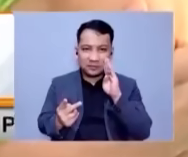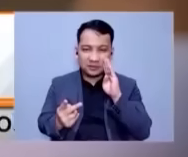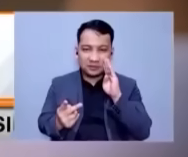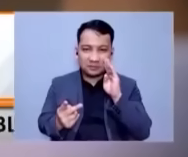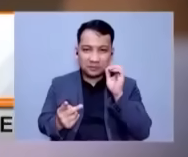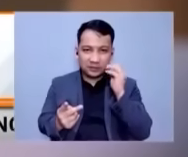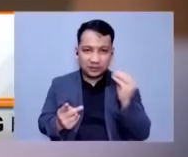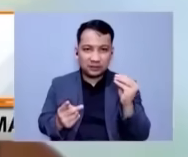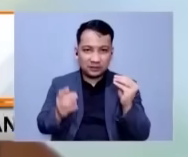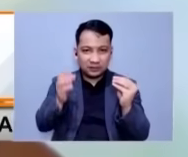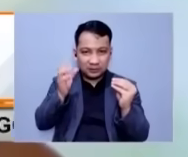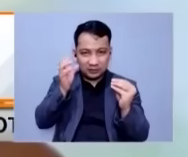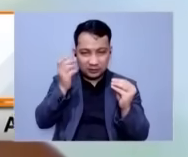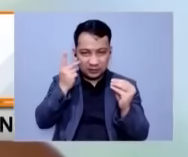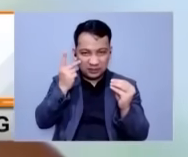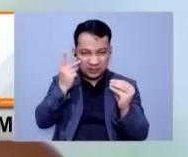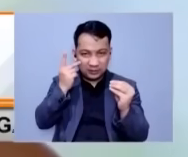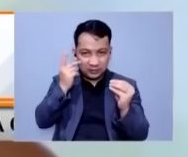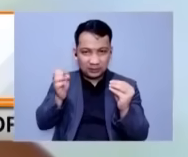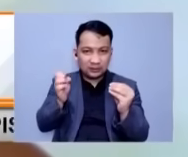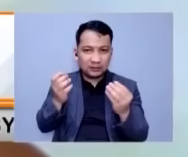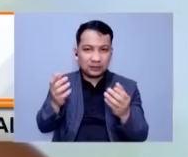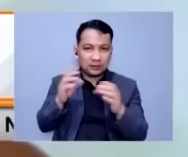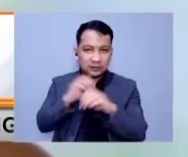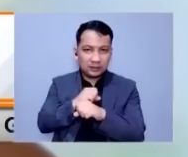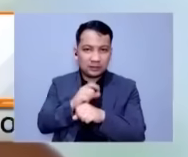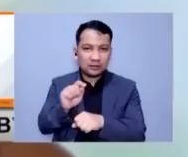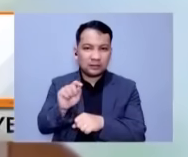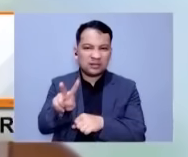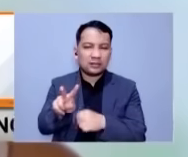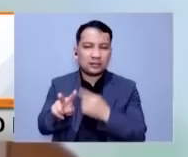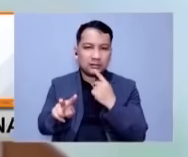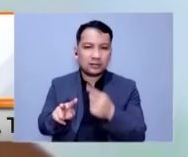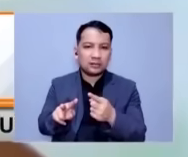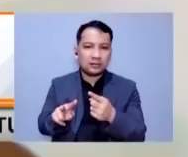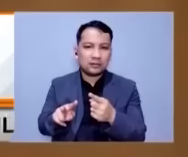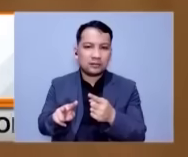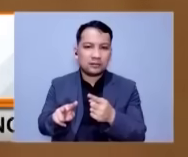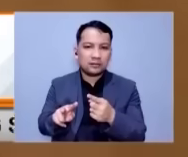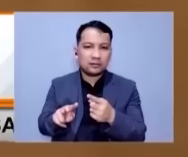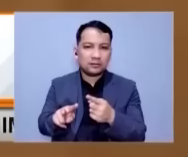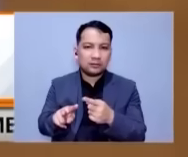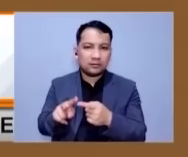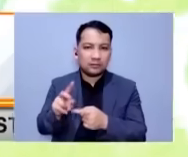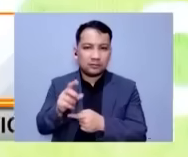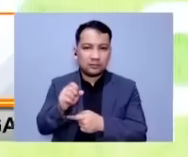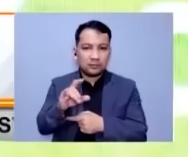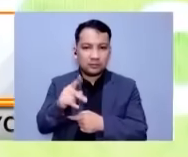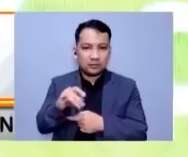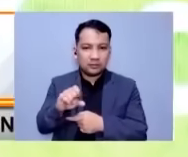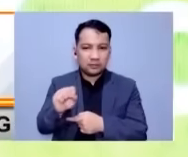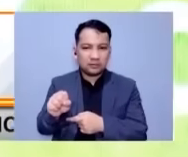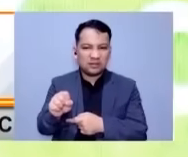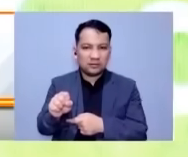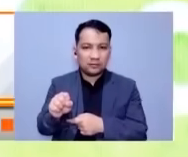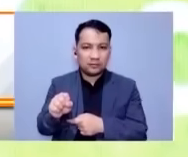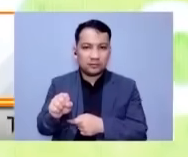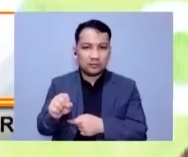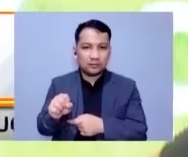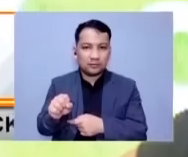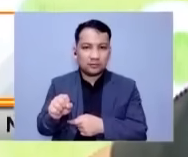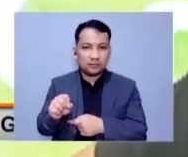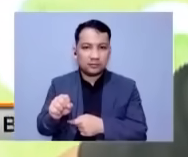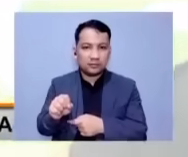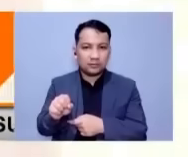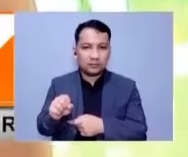tapos na ang taping ng kanilang serye. Sure na raw ang sepangs nilang dalawa. Achi!